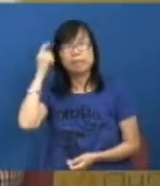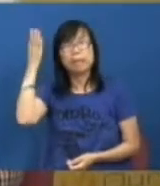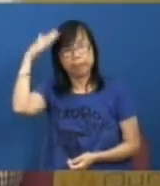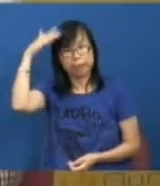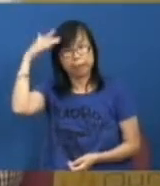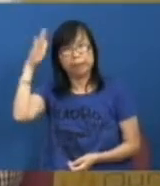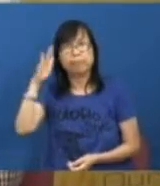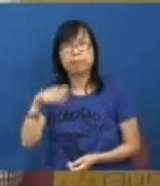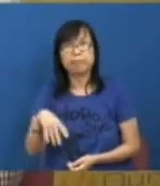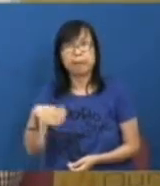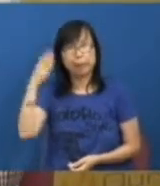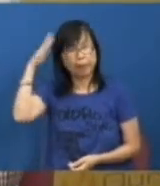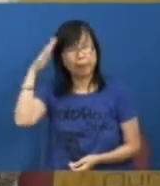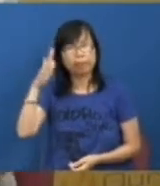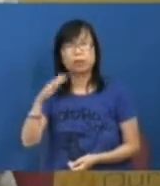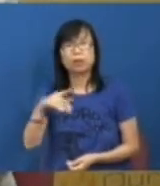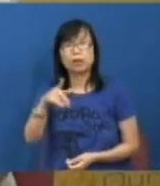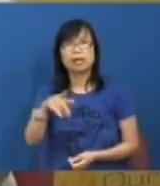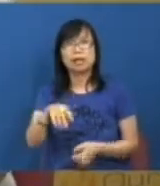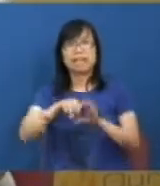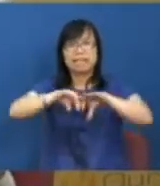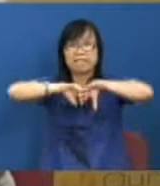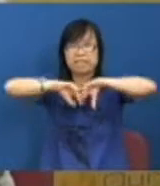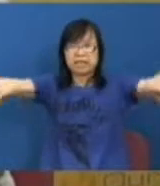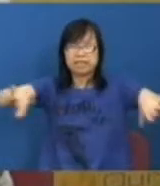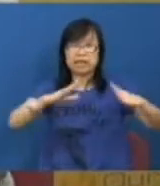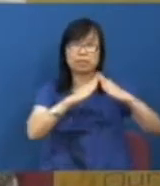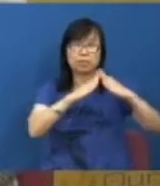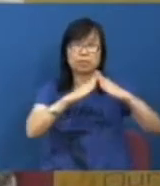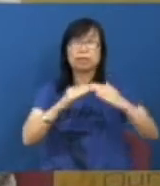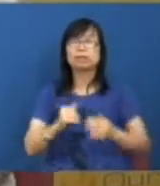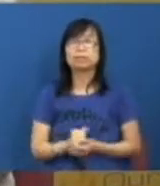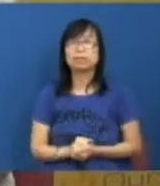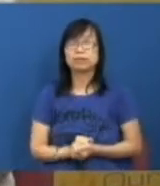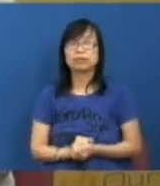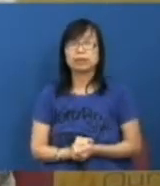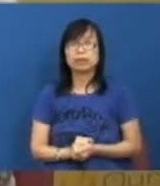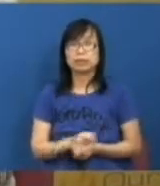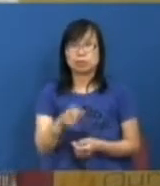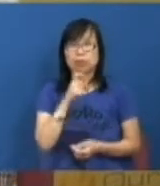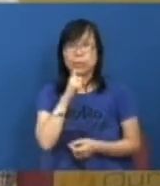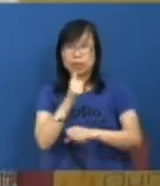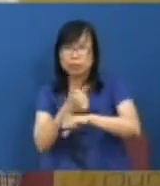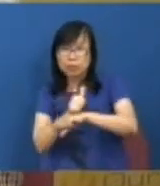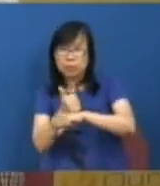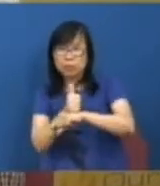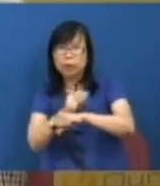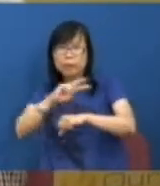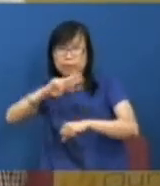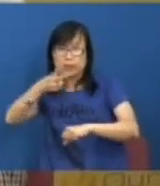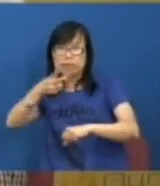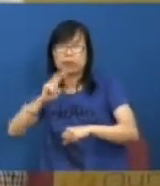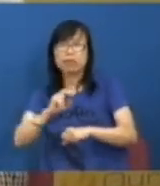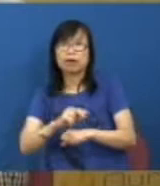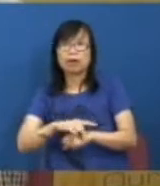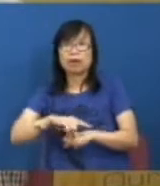嘅，亦都理解到即係你拆散呢個家庭咧，其實如果即係亦都會有機會。演變到令到即